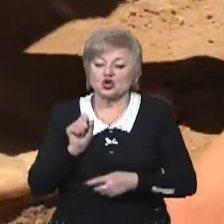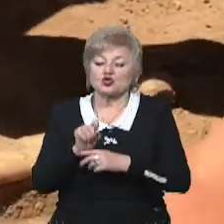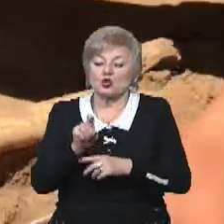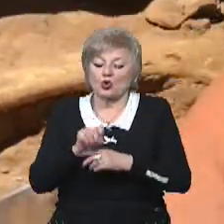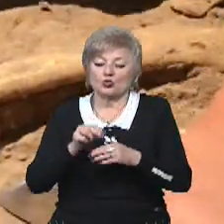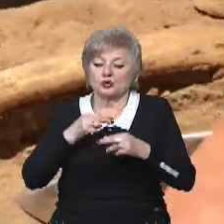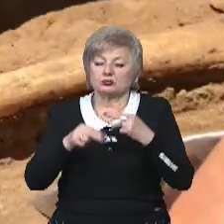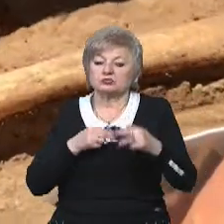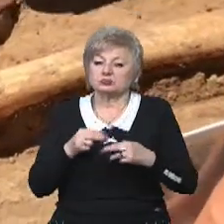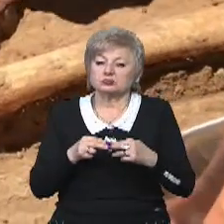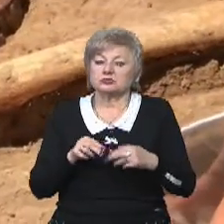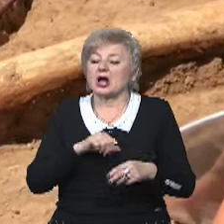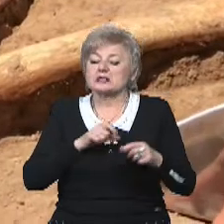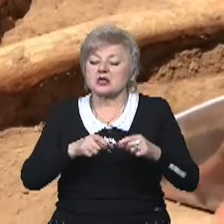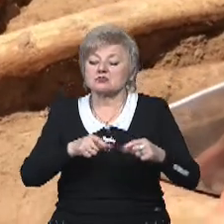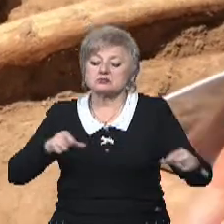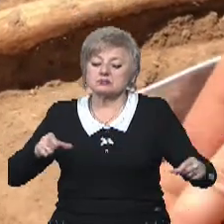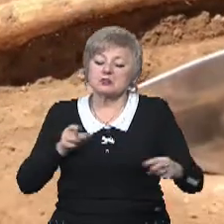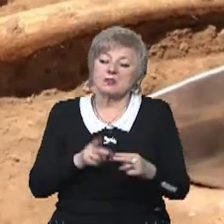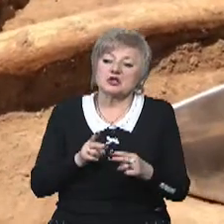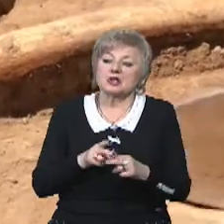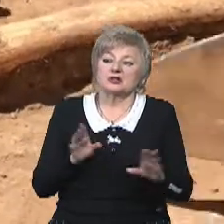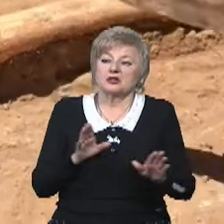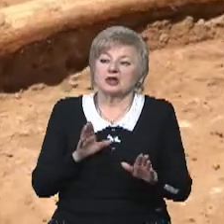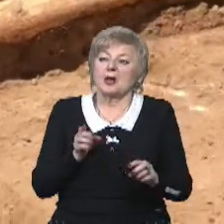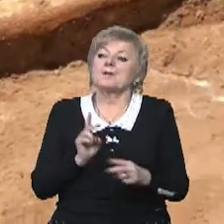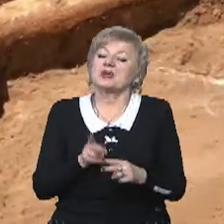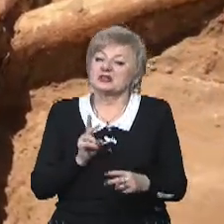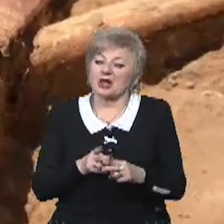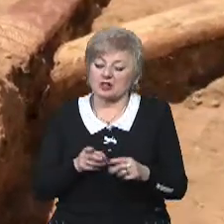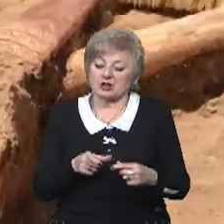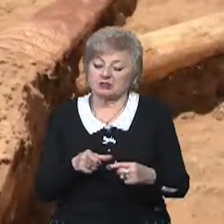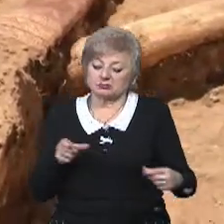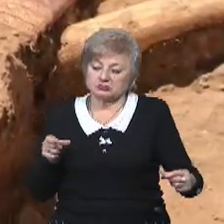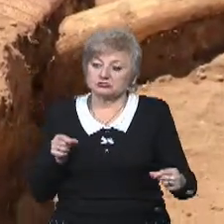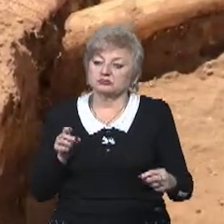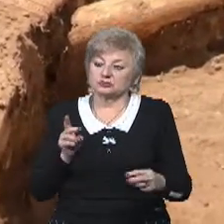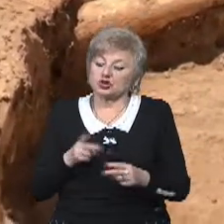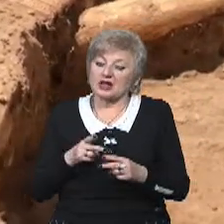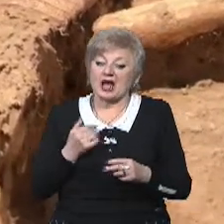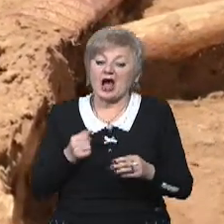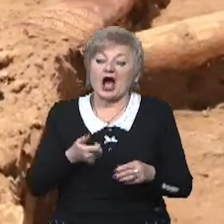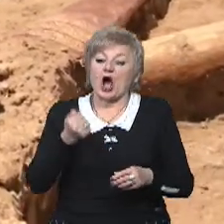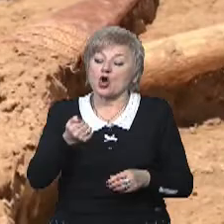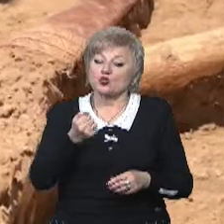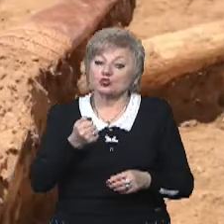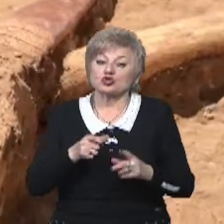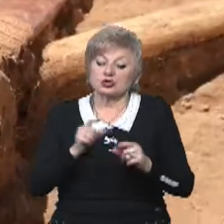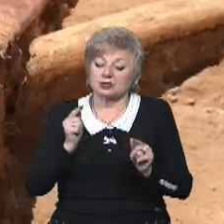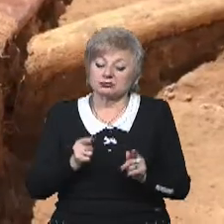а сам він який? Бронзовий, сталевий, металевий? Ні, він металевий, залізний. Залізний. Ось, але